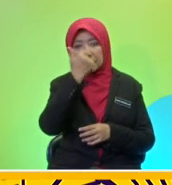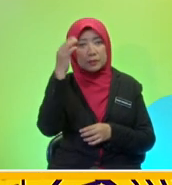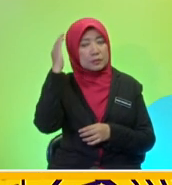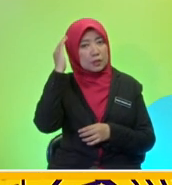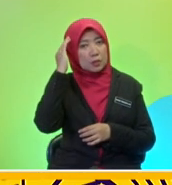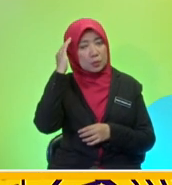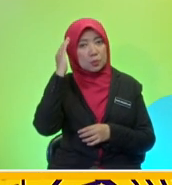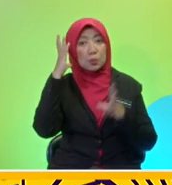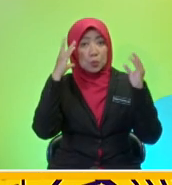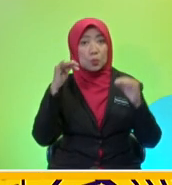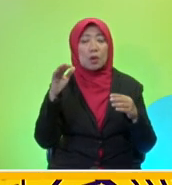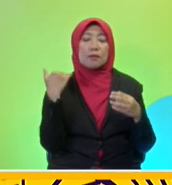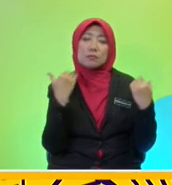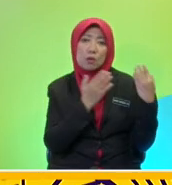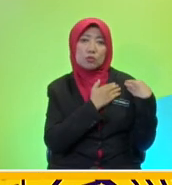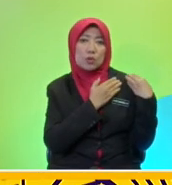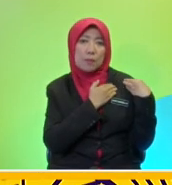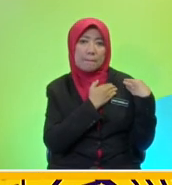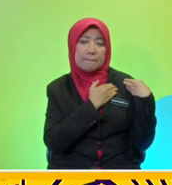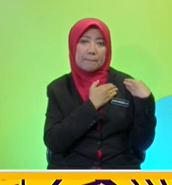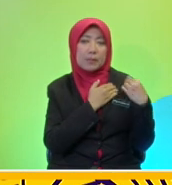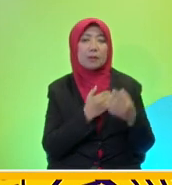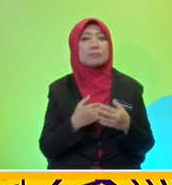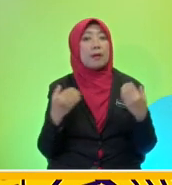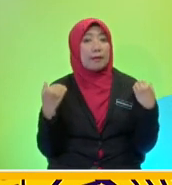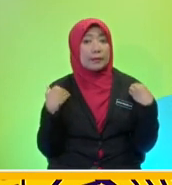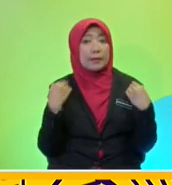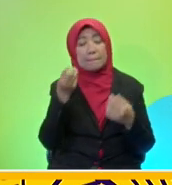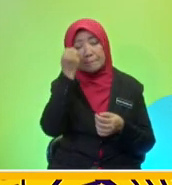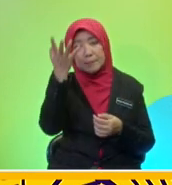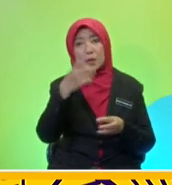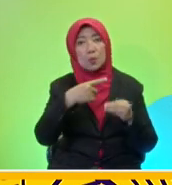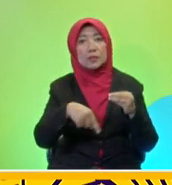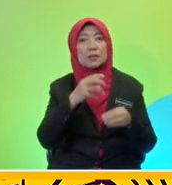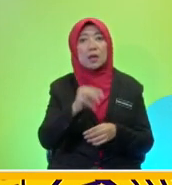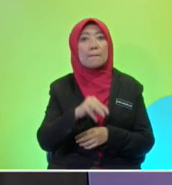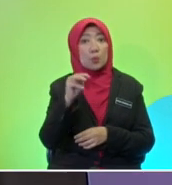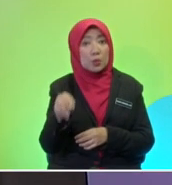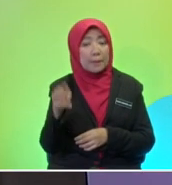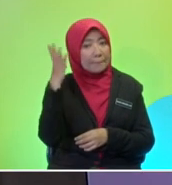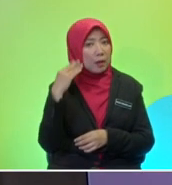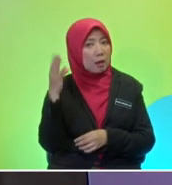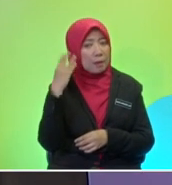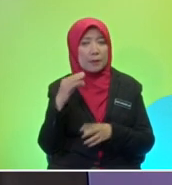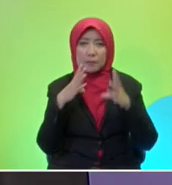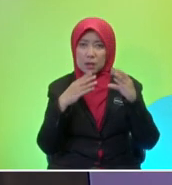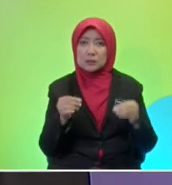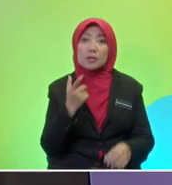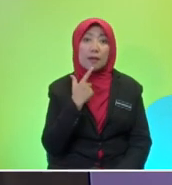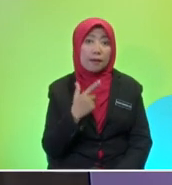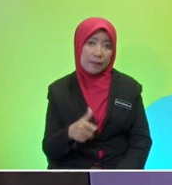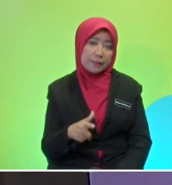Ada tanggung jawabnya profesional oke Ada info tentang murid tersebut Oke pengalaman mengajarnya lamo Oke dan juga